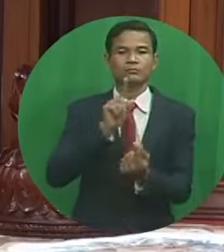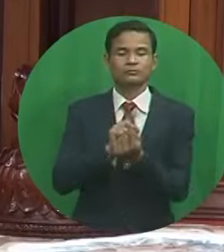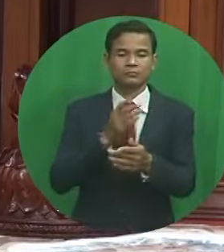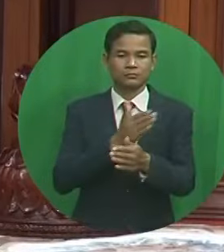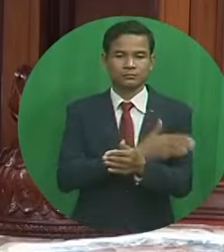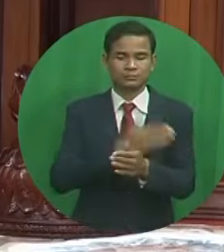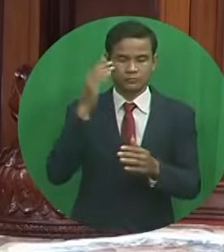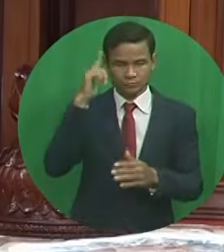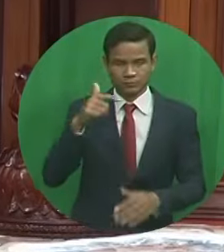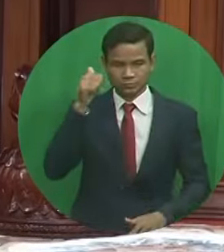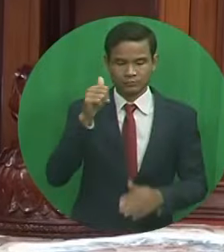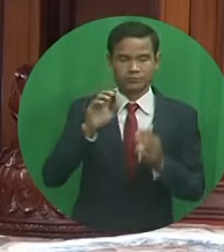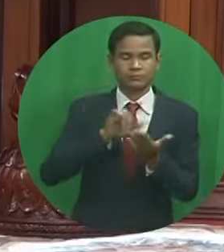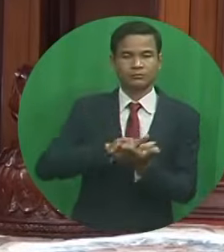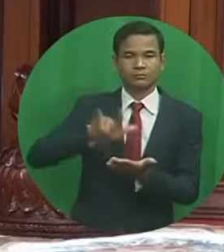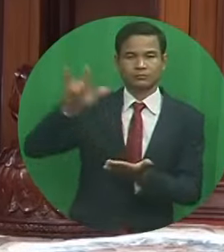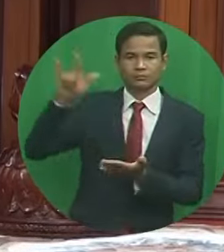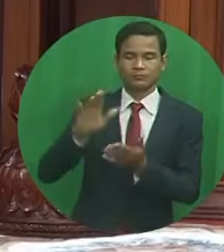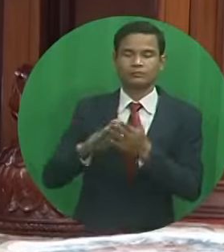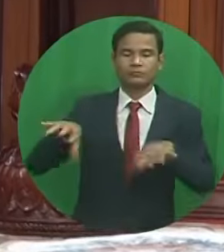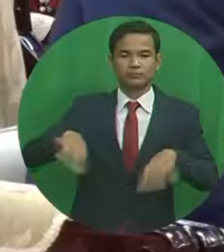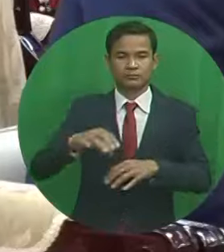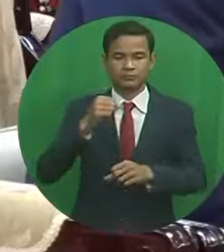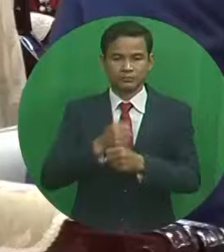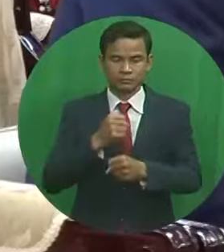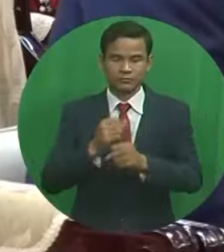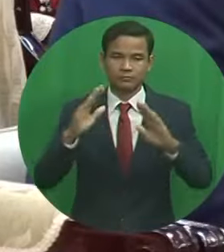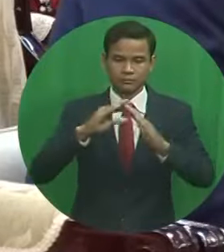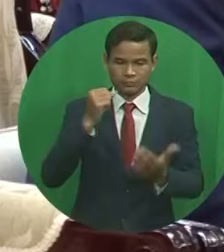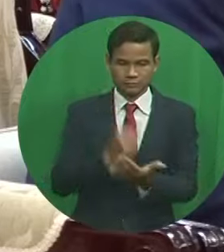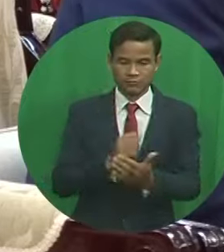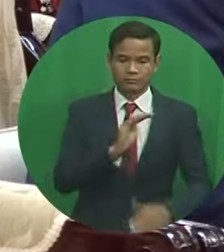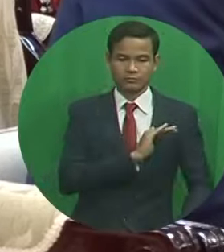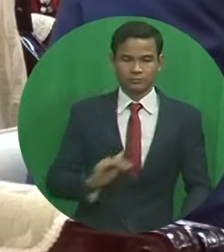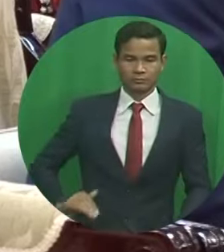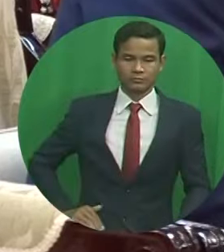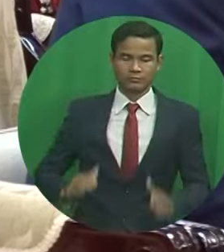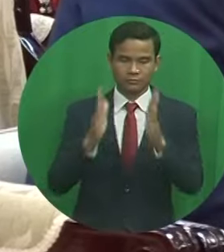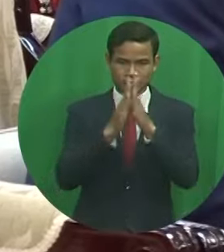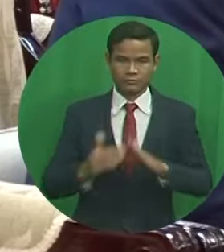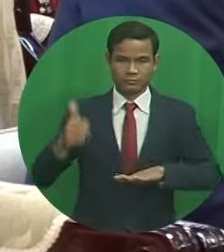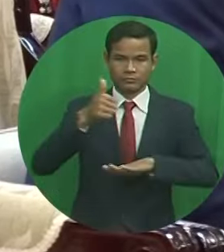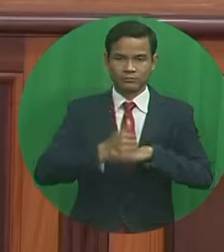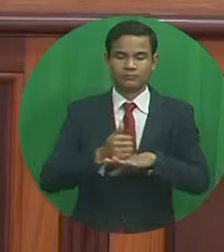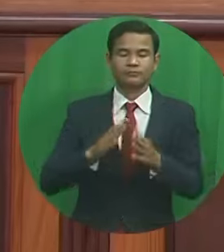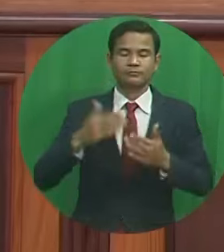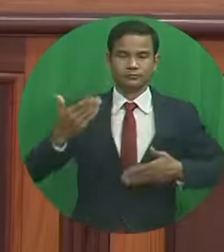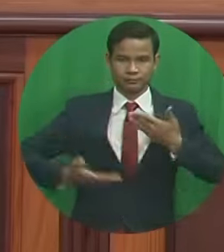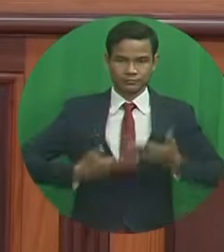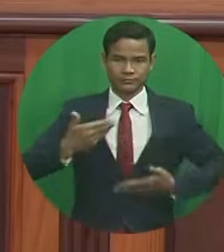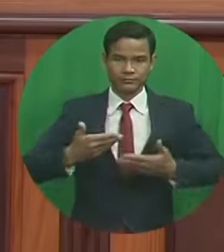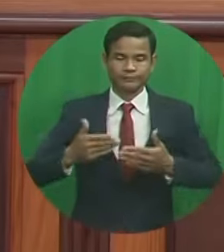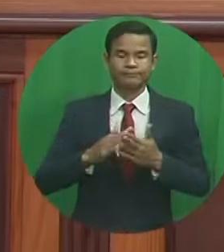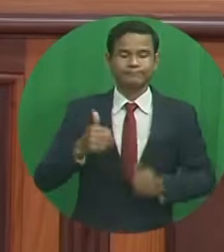ពេលលោកជំទាវត្រូវចេញទៅបំពេញបេសកកម្មការទូតសម្ដេចរដ្ឋសភាធិបតីបានសម្ដែងក្តីសោមនស្សរីករាយនិ